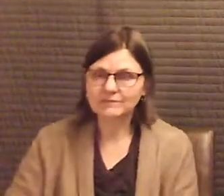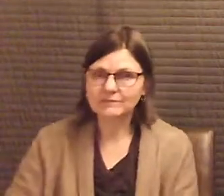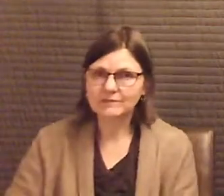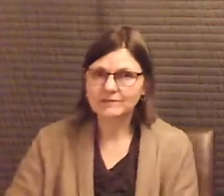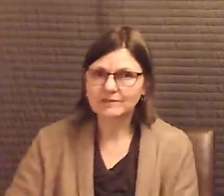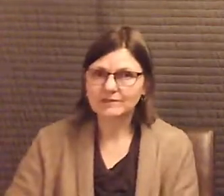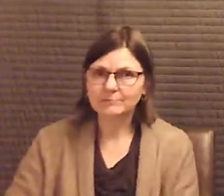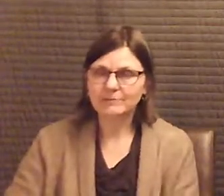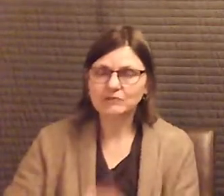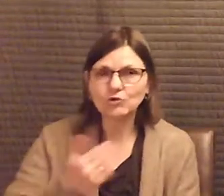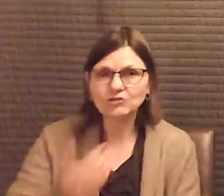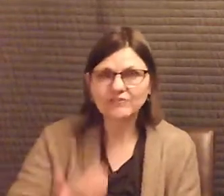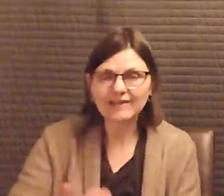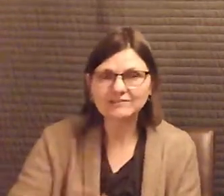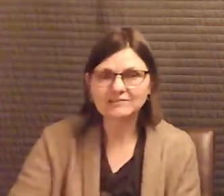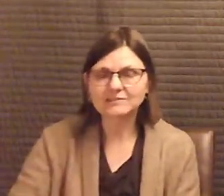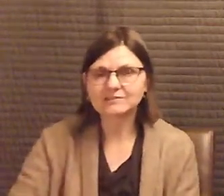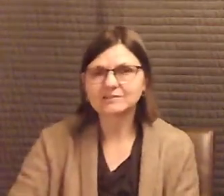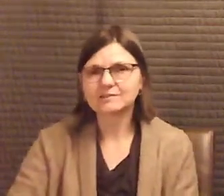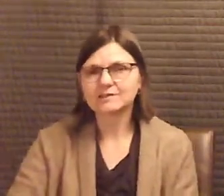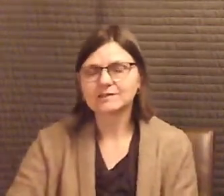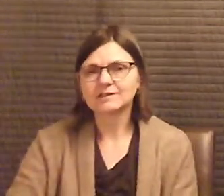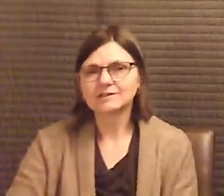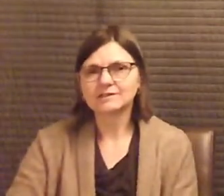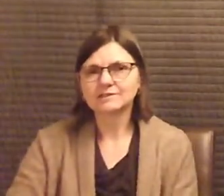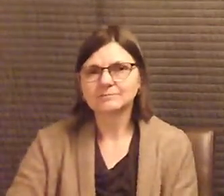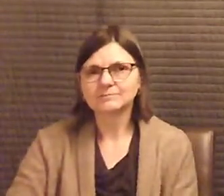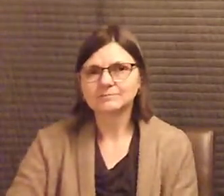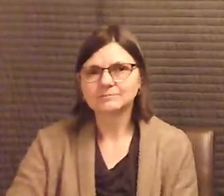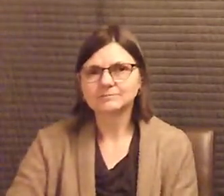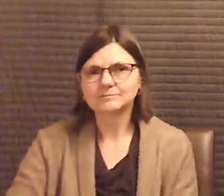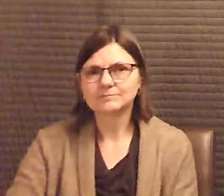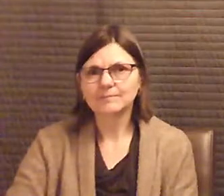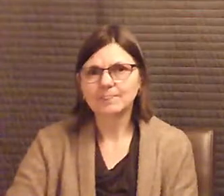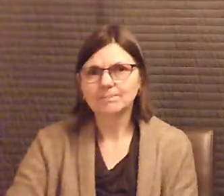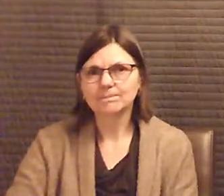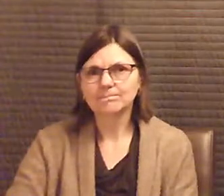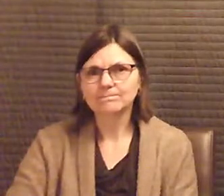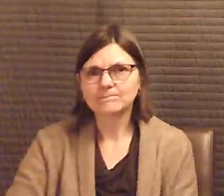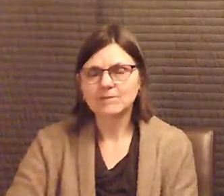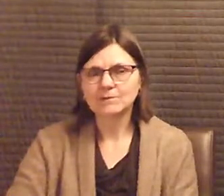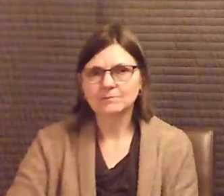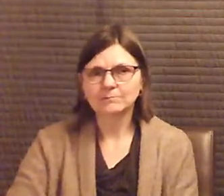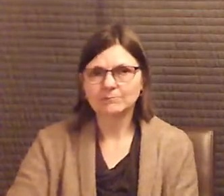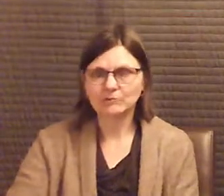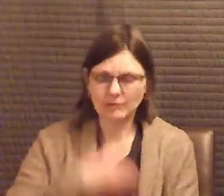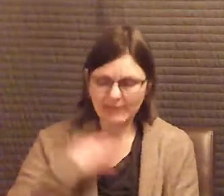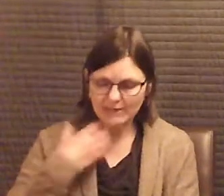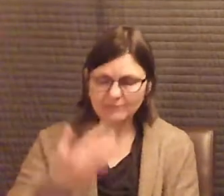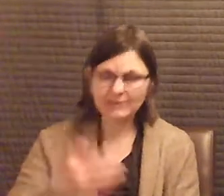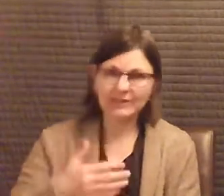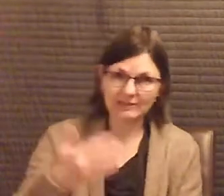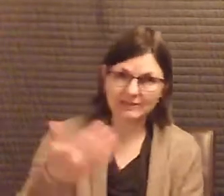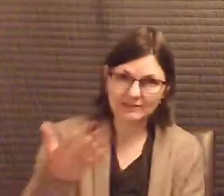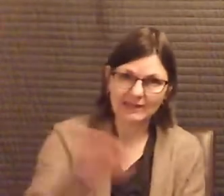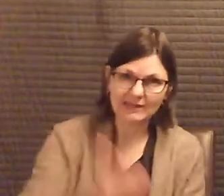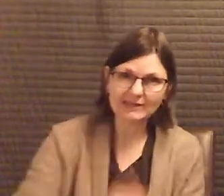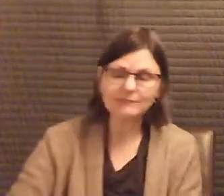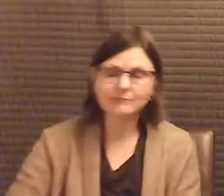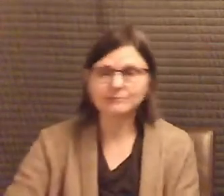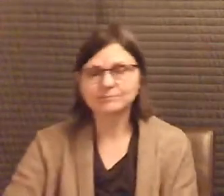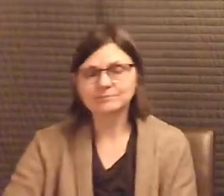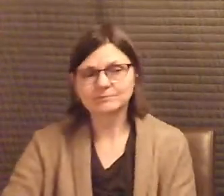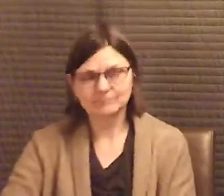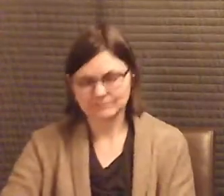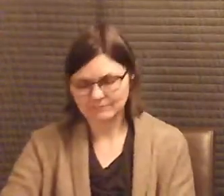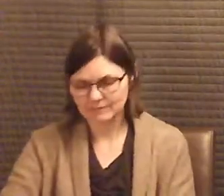willen pietje met onderwijs voor de live in doet jurk sluit met inleven in dat ik er het